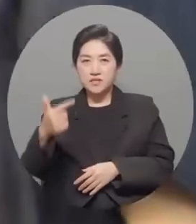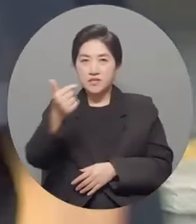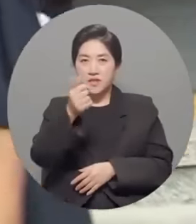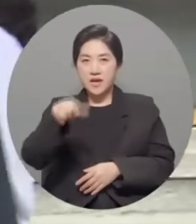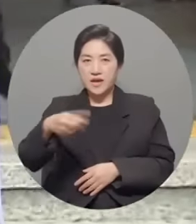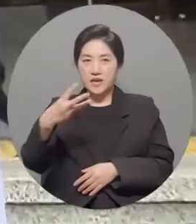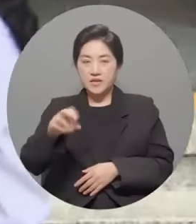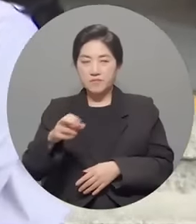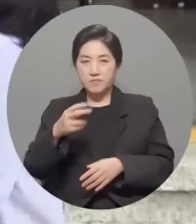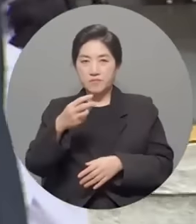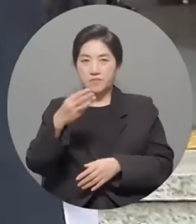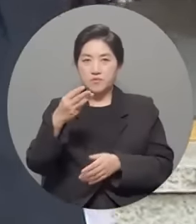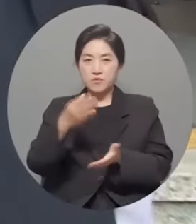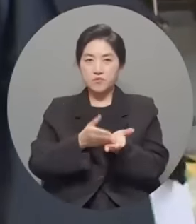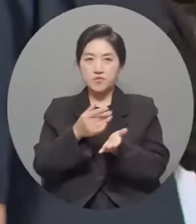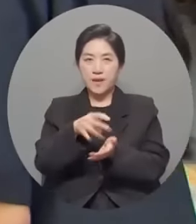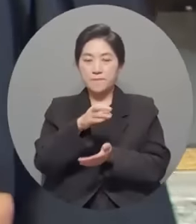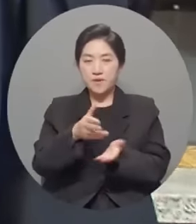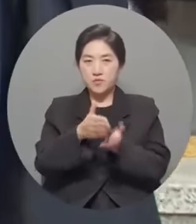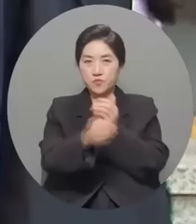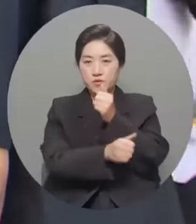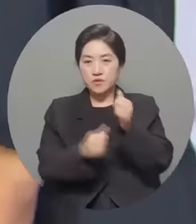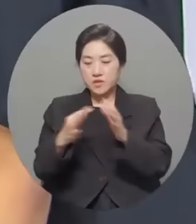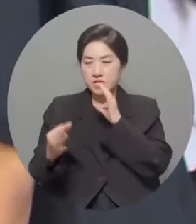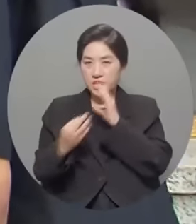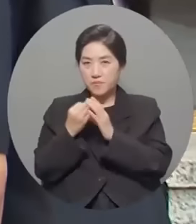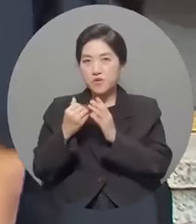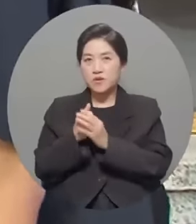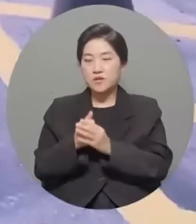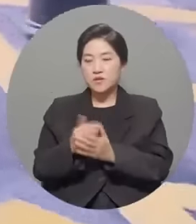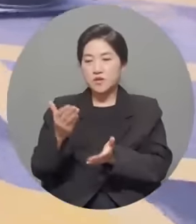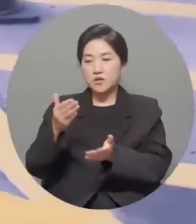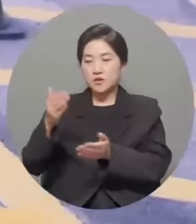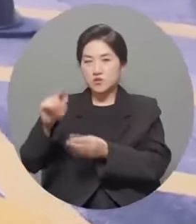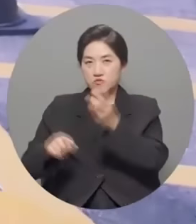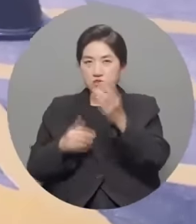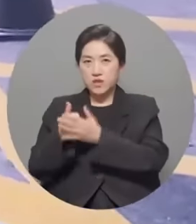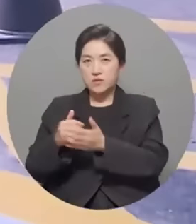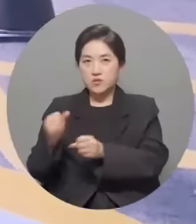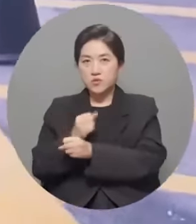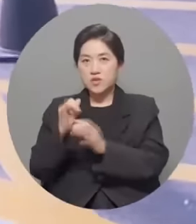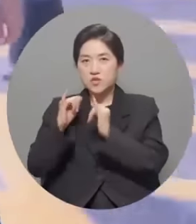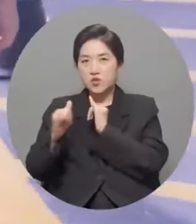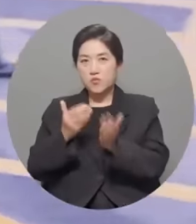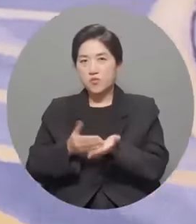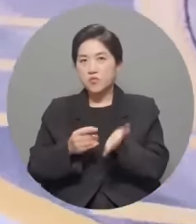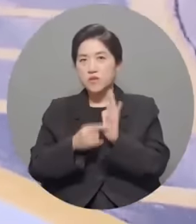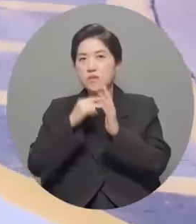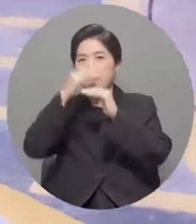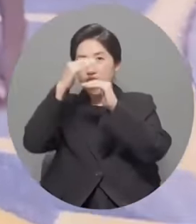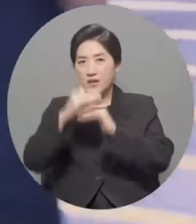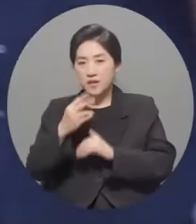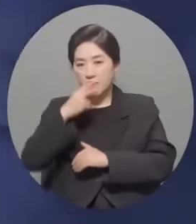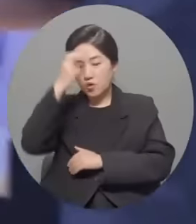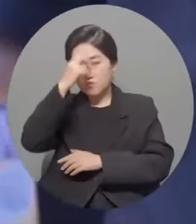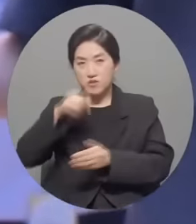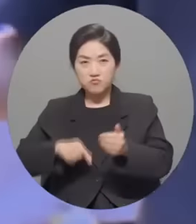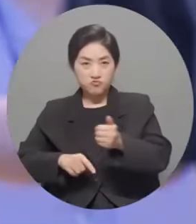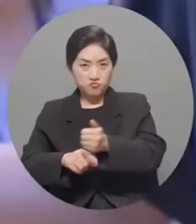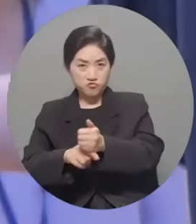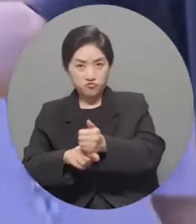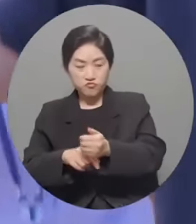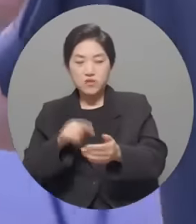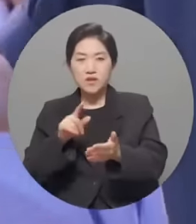전문위원이 뇌물을 받고 윤석열 당시 대선 후보에 대한 조작된 인터뷰를 보도했다는 주장에 대해 검찰이 수사에 나섰다는